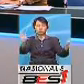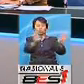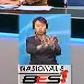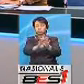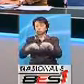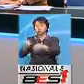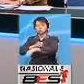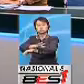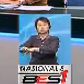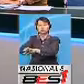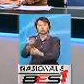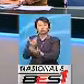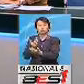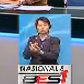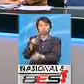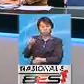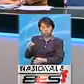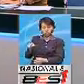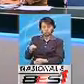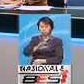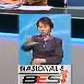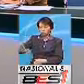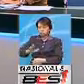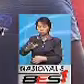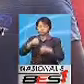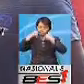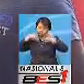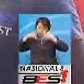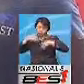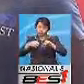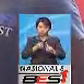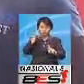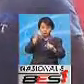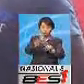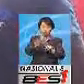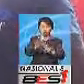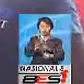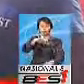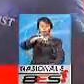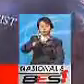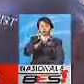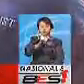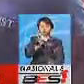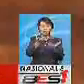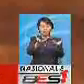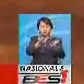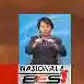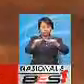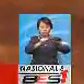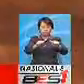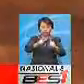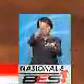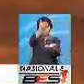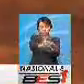kesan kepada sumber pendapatan mereka rata-ratanya kesal dengan arahan pejawat tanah dan kalian PTG yang mahu aktiviti itu